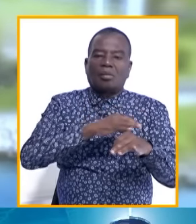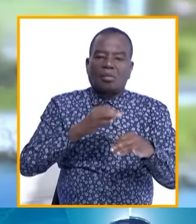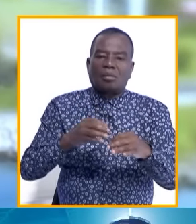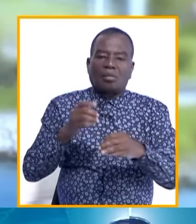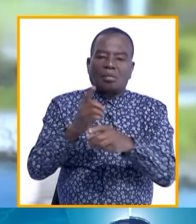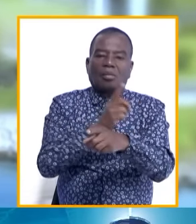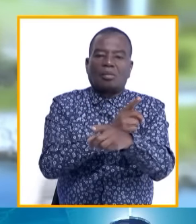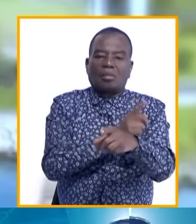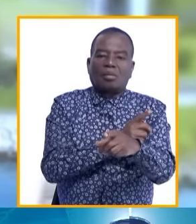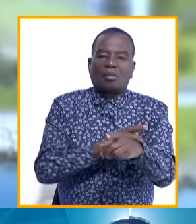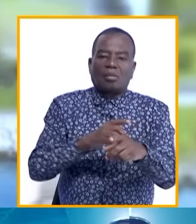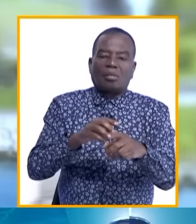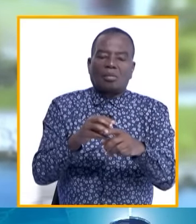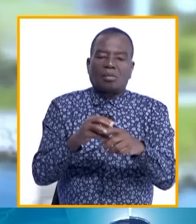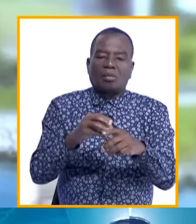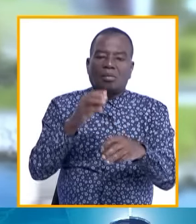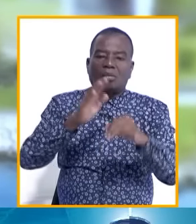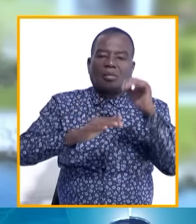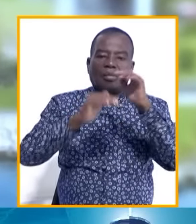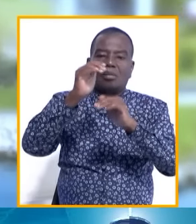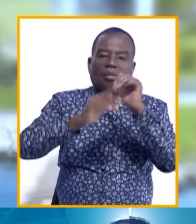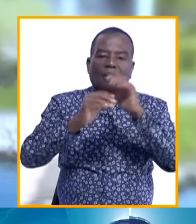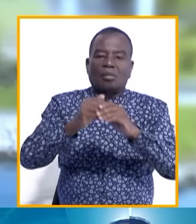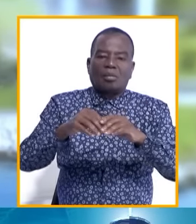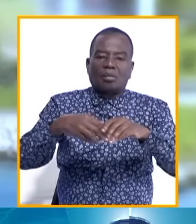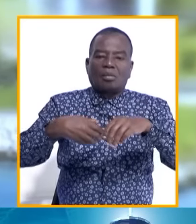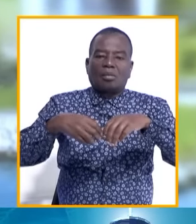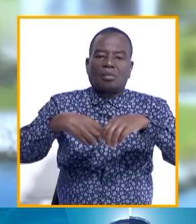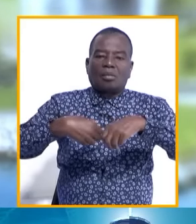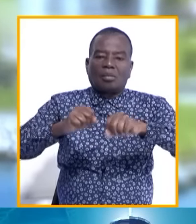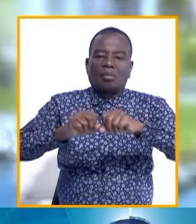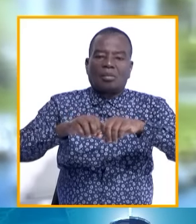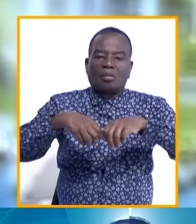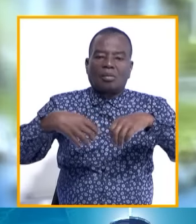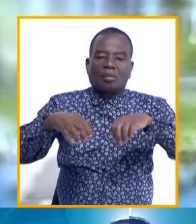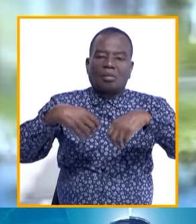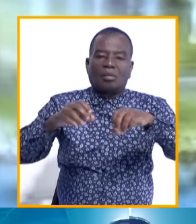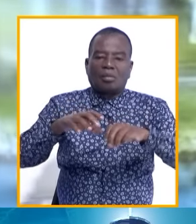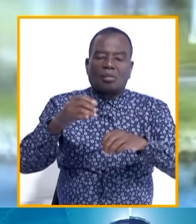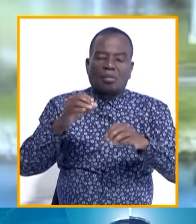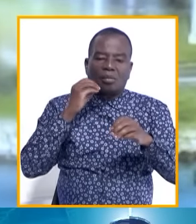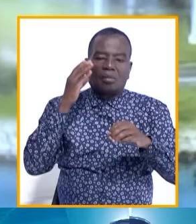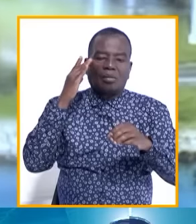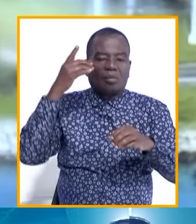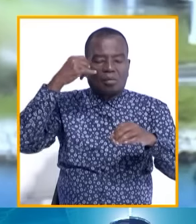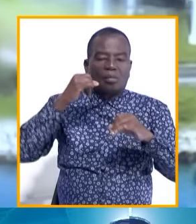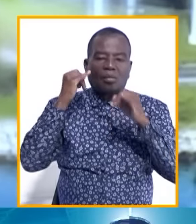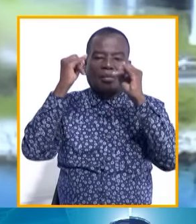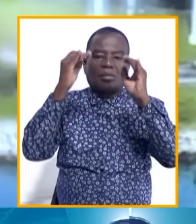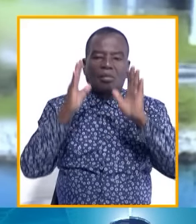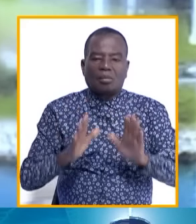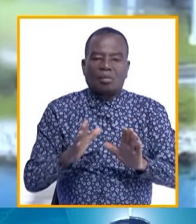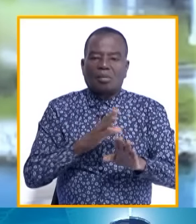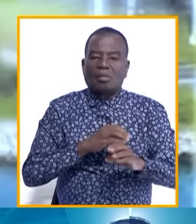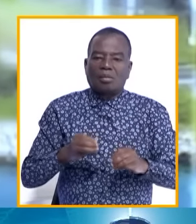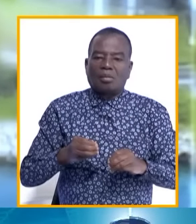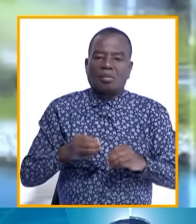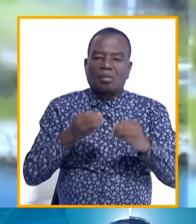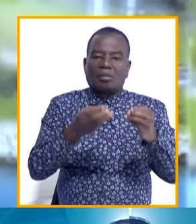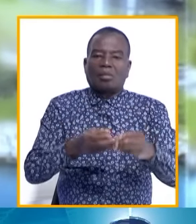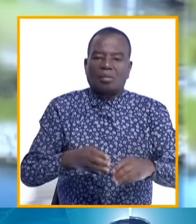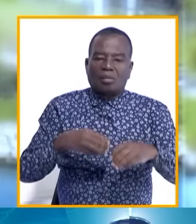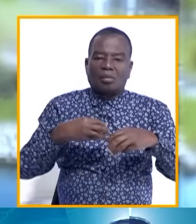sociale, des valeurs qui favorisent le développement. La mutuelle ambitionne de construire des salles de classe, des logements pour les instituteurs,